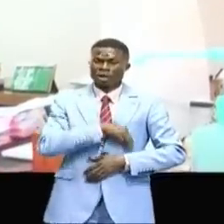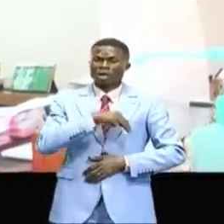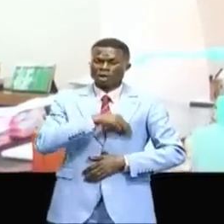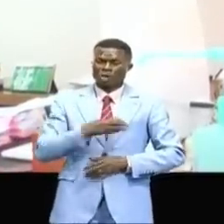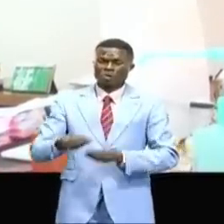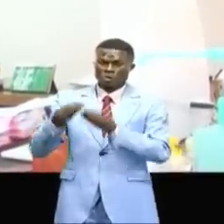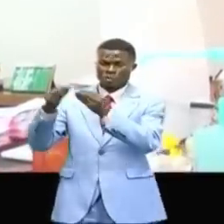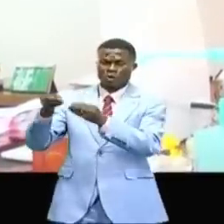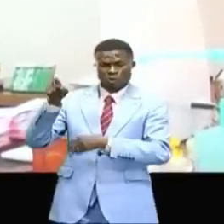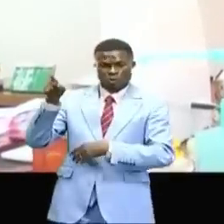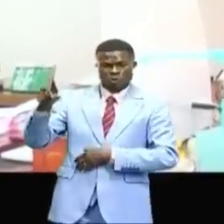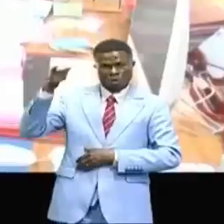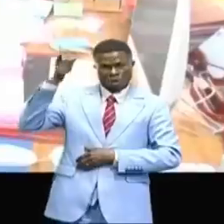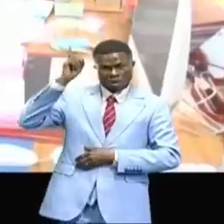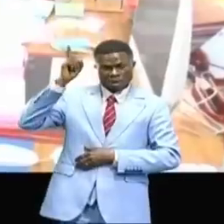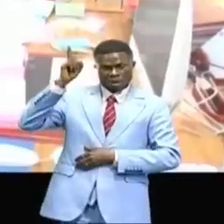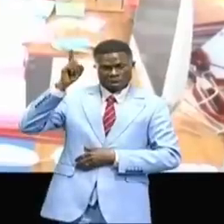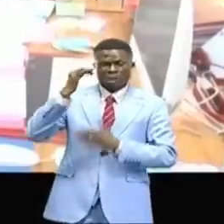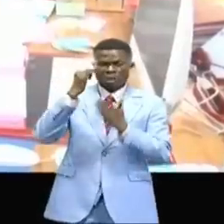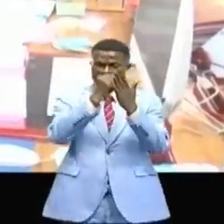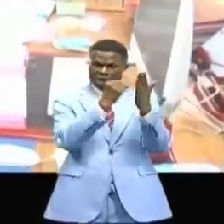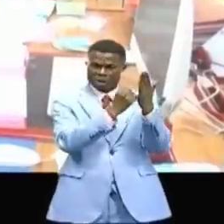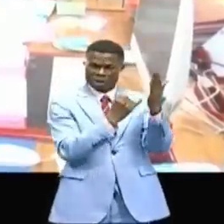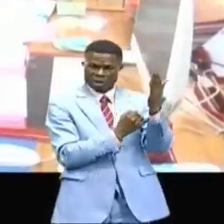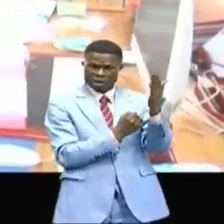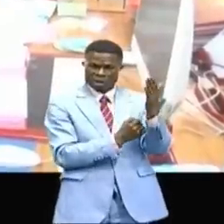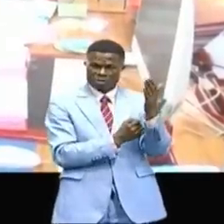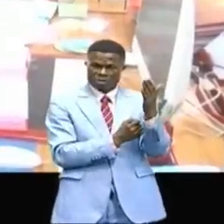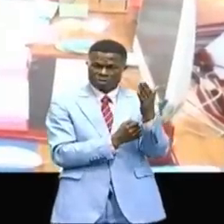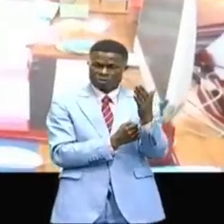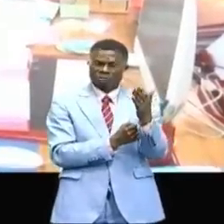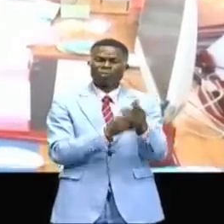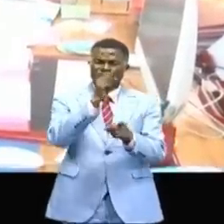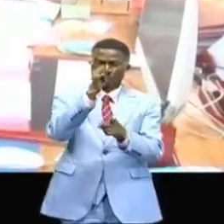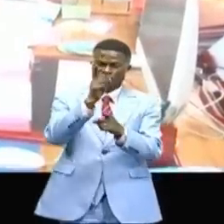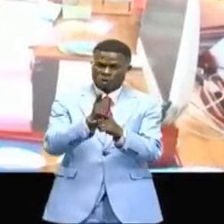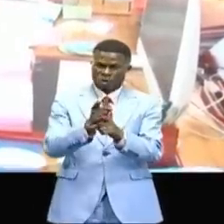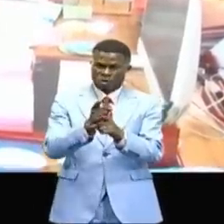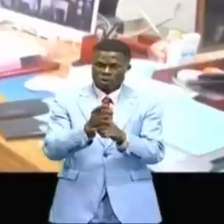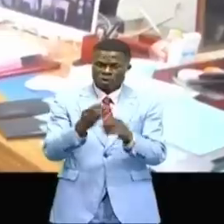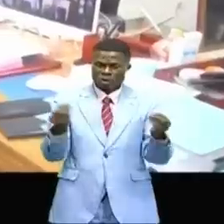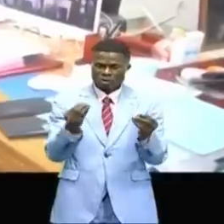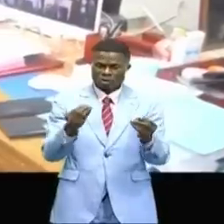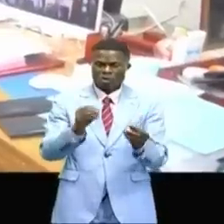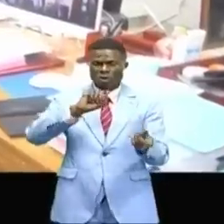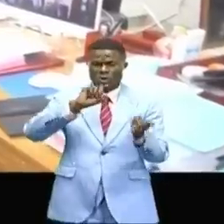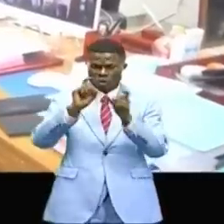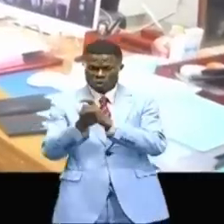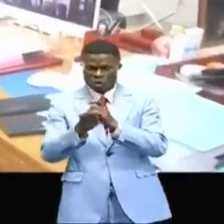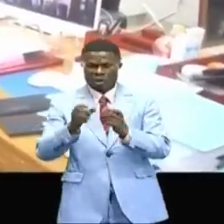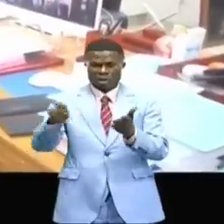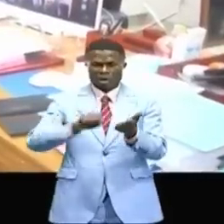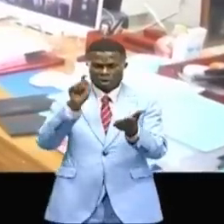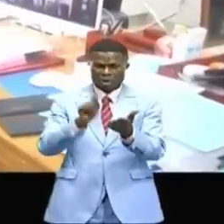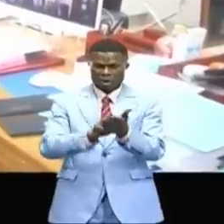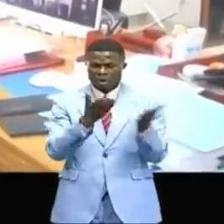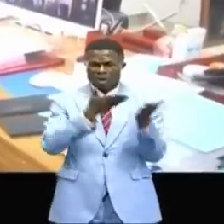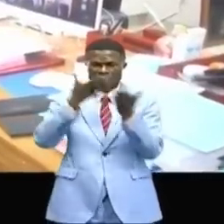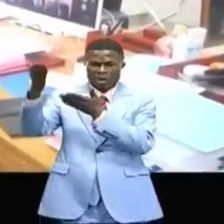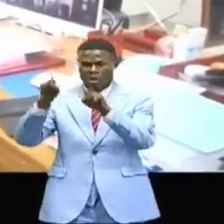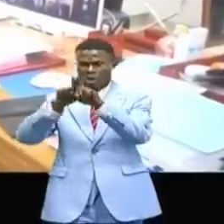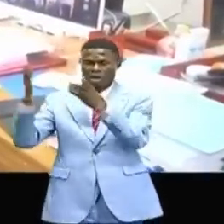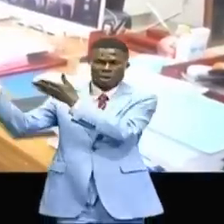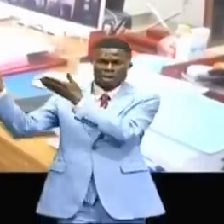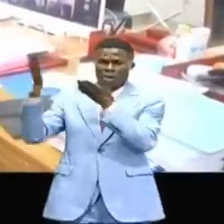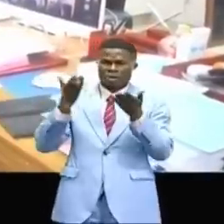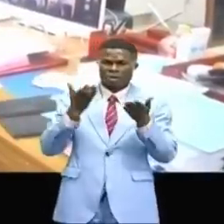été assignée est l'identification des prélèvements arbitraires en vue de la rationalisation des taxes à l'importation et à